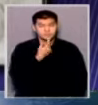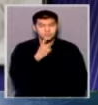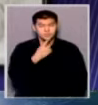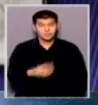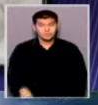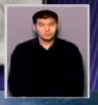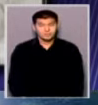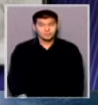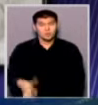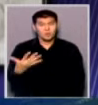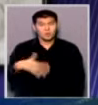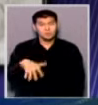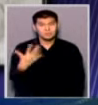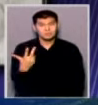Мысалы